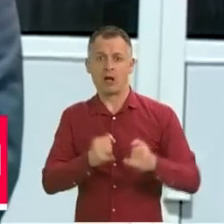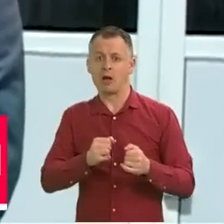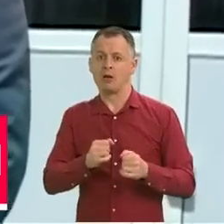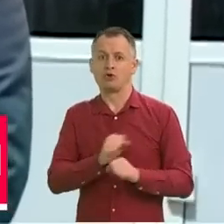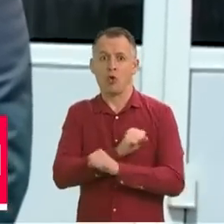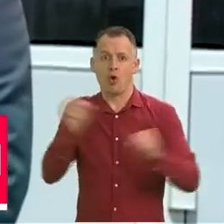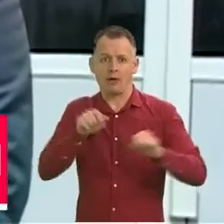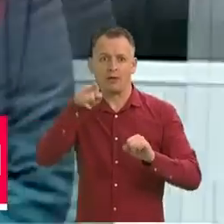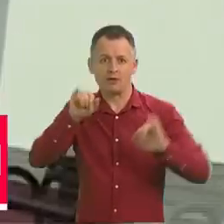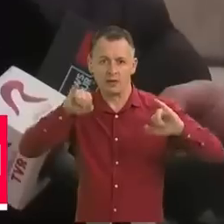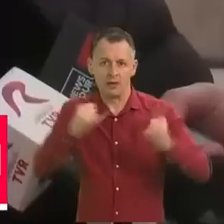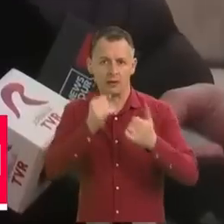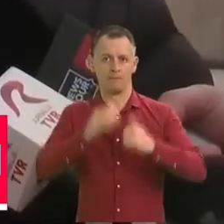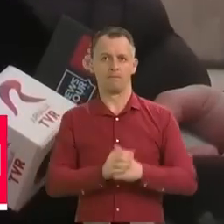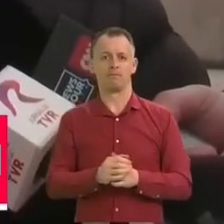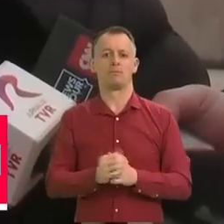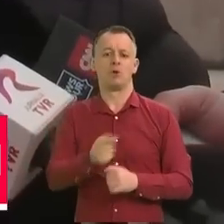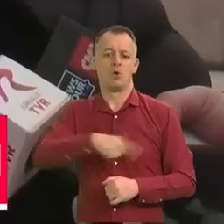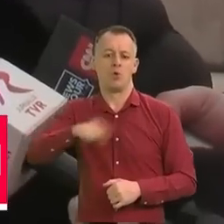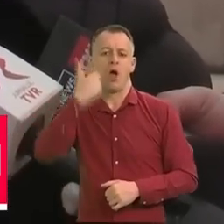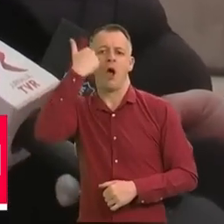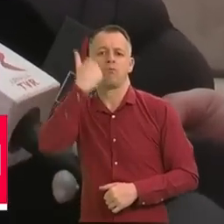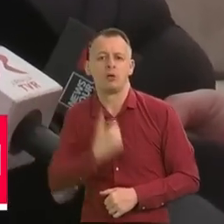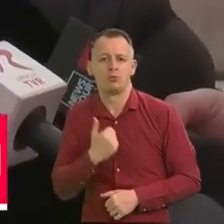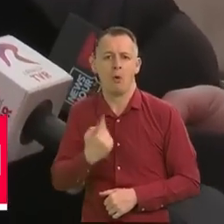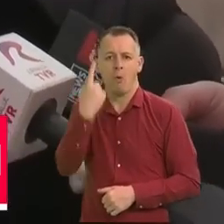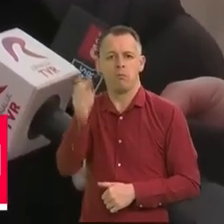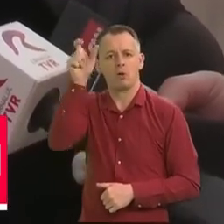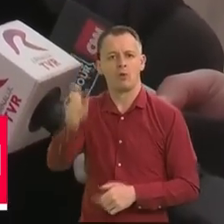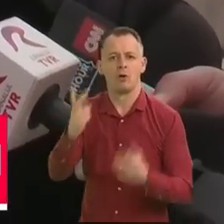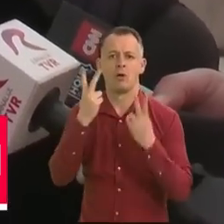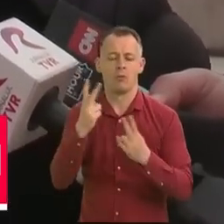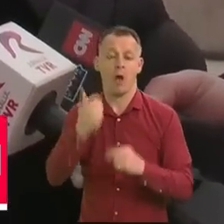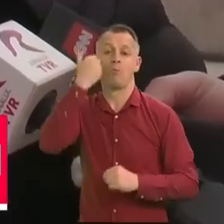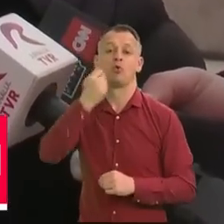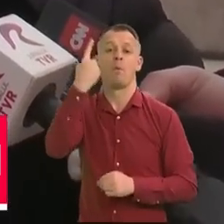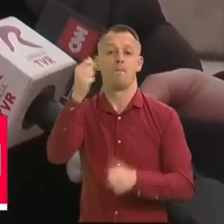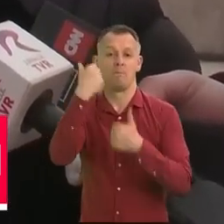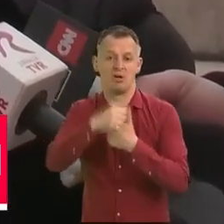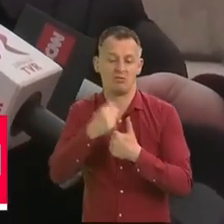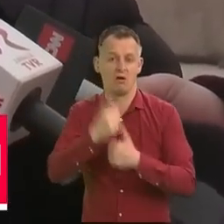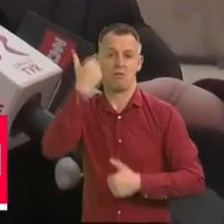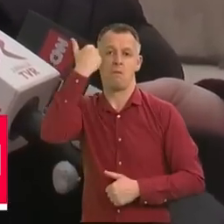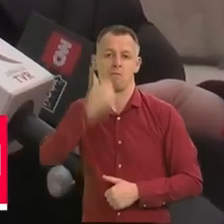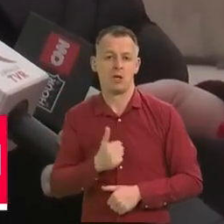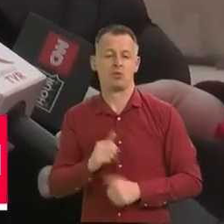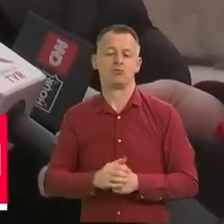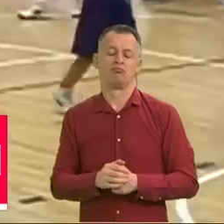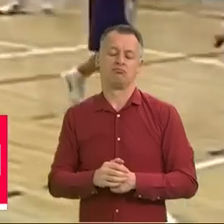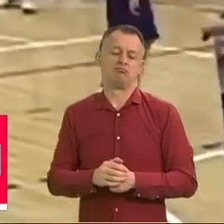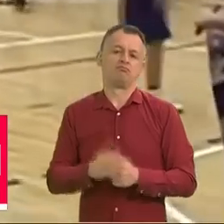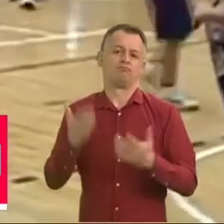dar asta este. Am pierdut un om, am pierdut un prieten. Antrenori putem